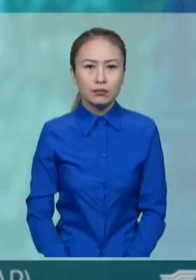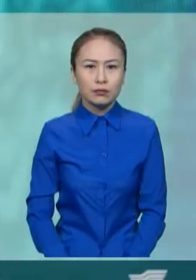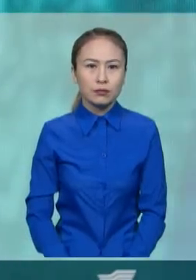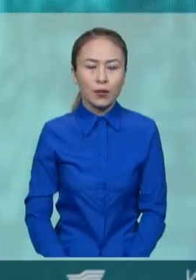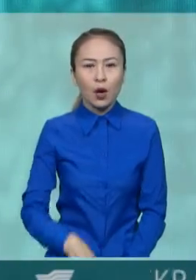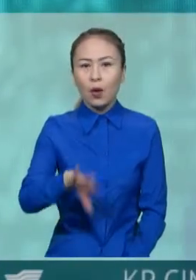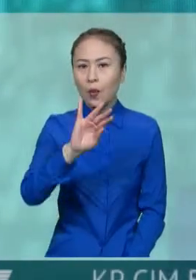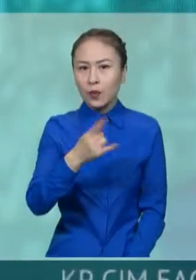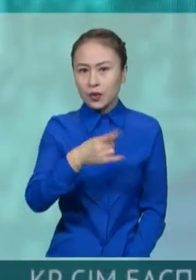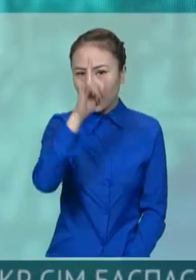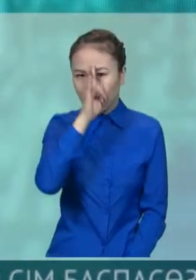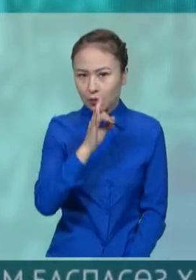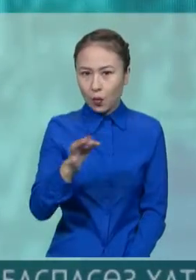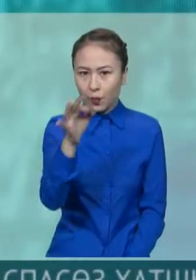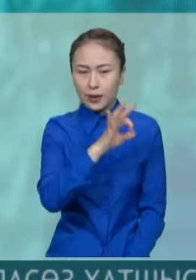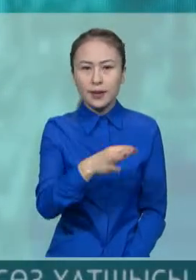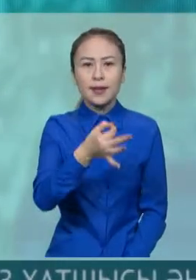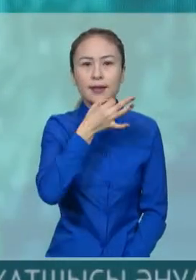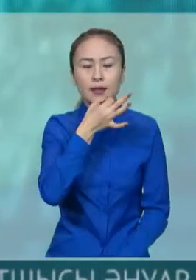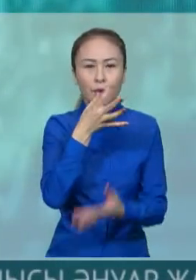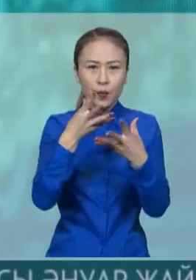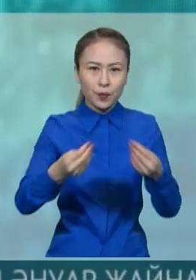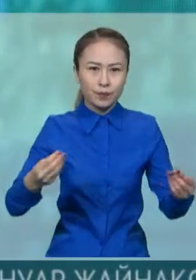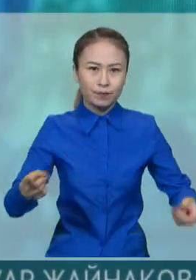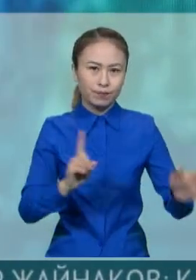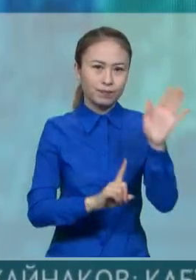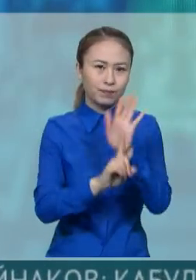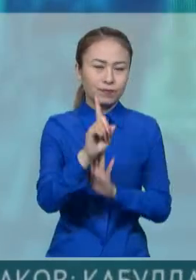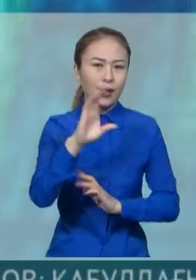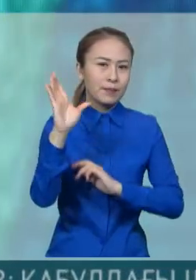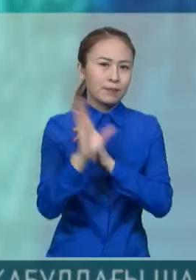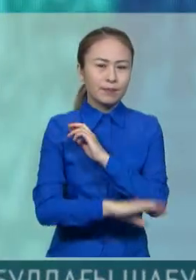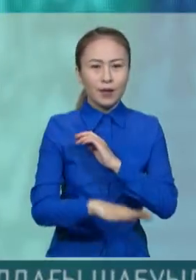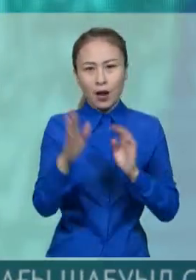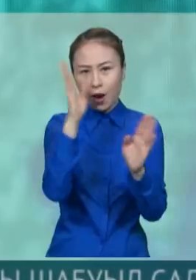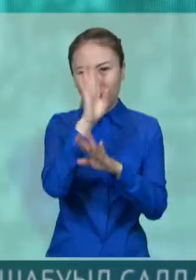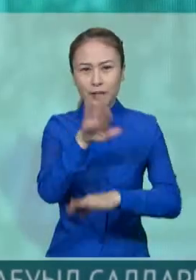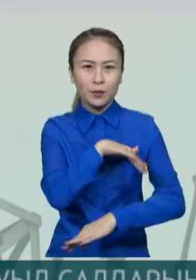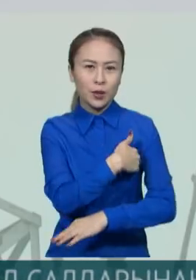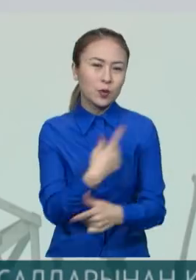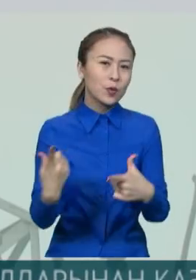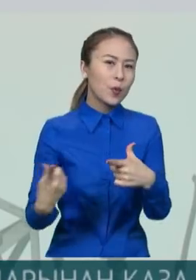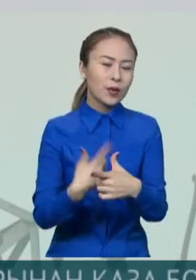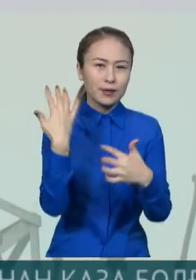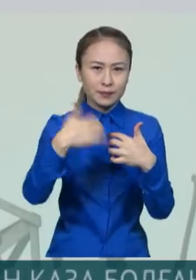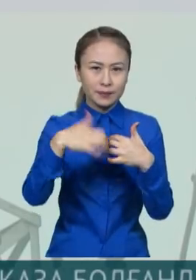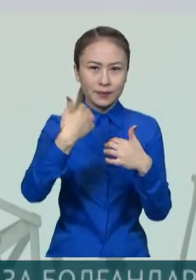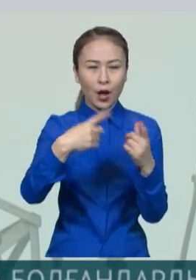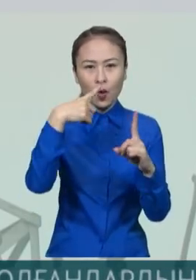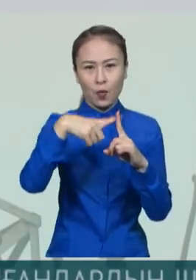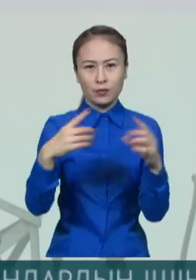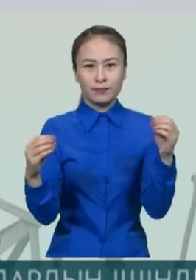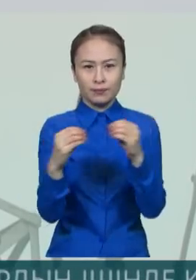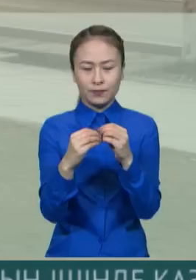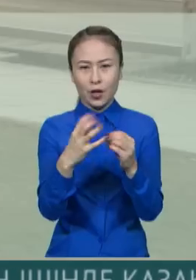Ал оңтүстік Қазақстан облысында ерте көктем орнады. Соңғы күндер ауа температурасы облыс аудандарында орташа плюс